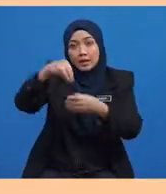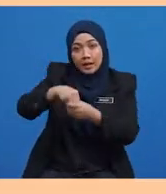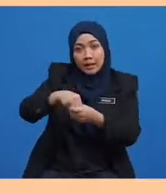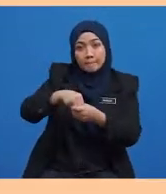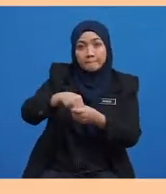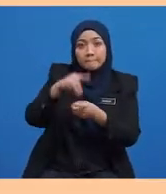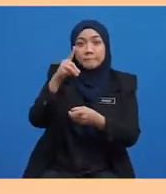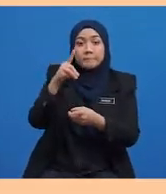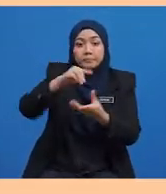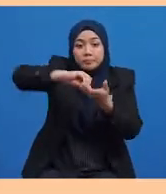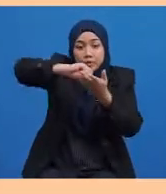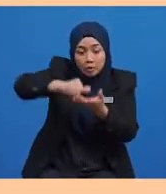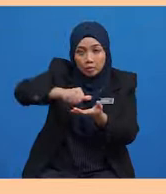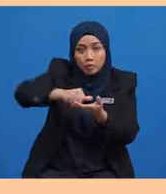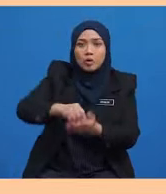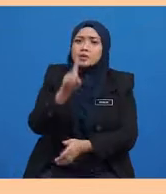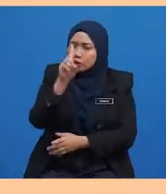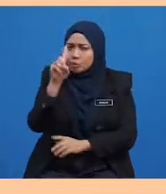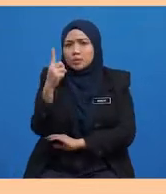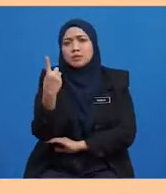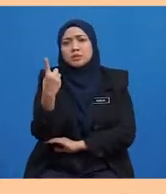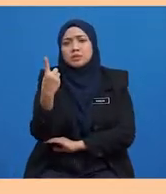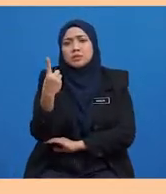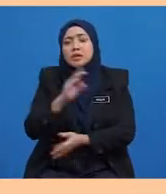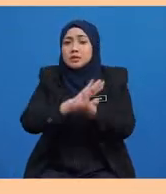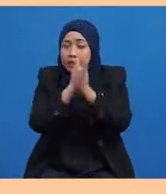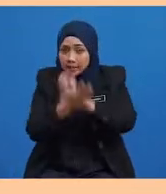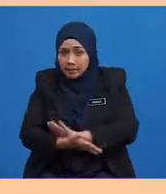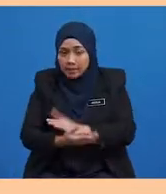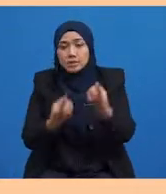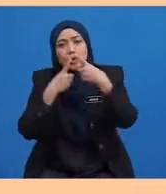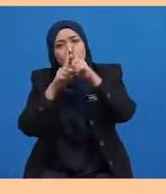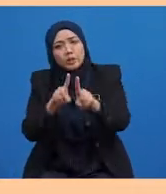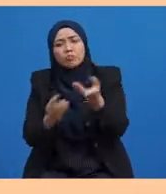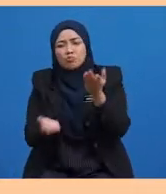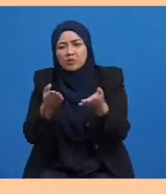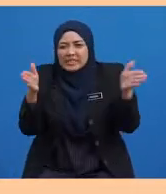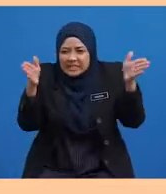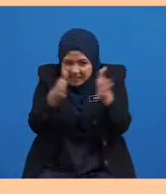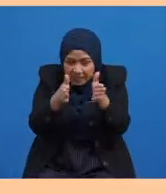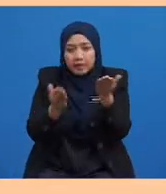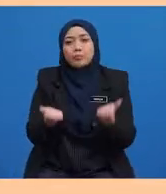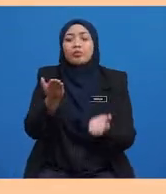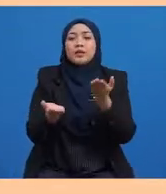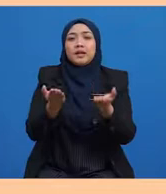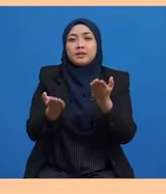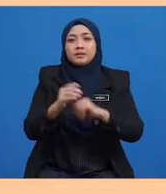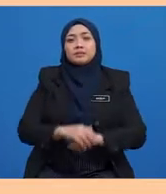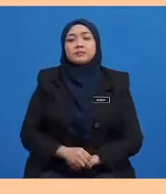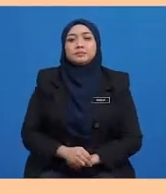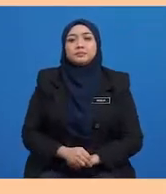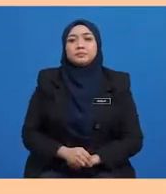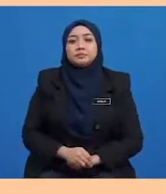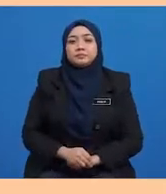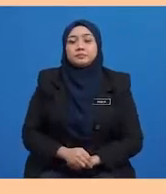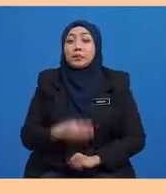adalah 1 sahaja. Maka jawapannya adalah kecil kemungkinan. Baik